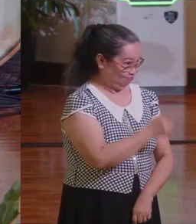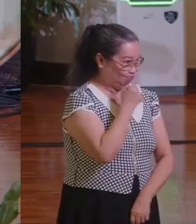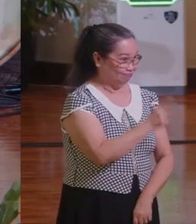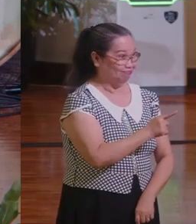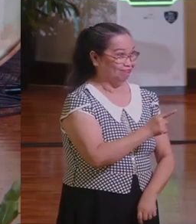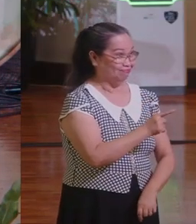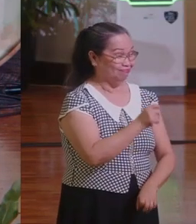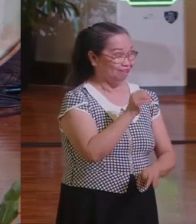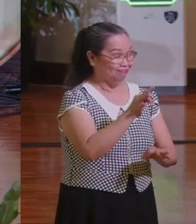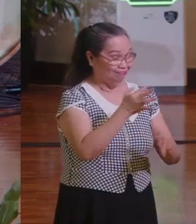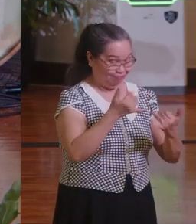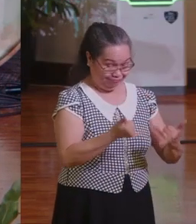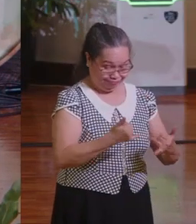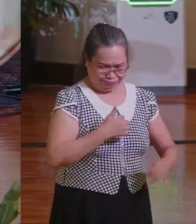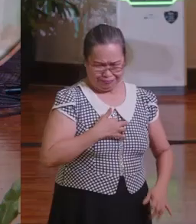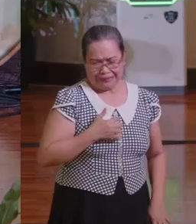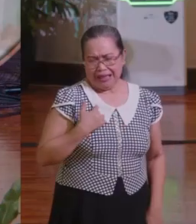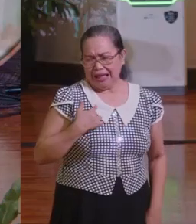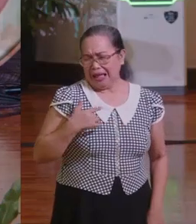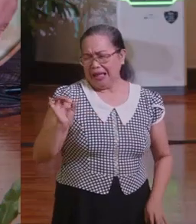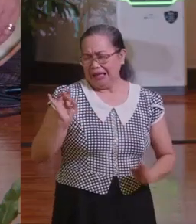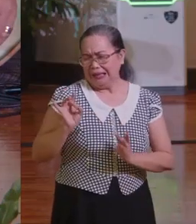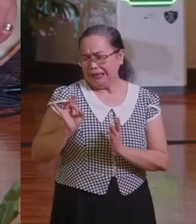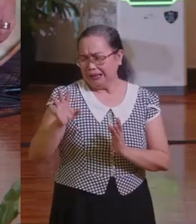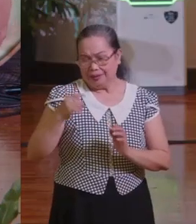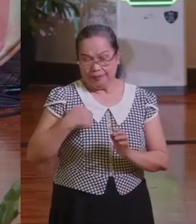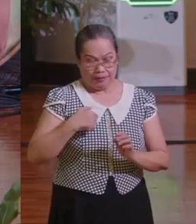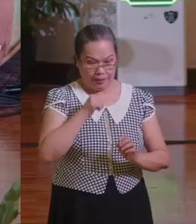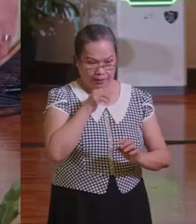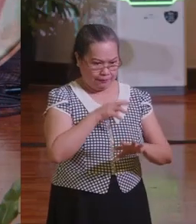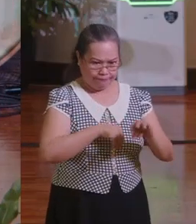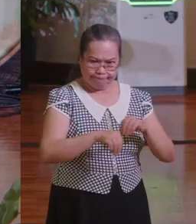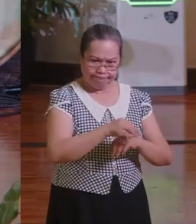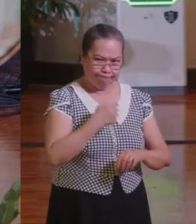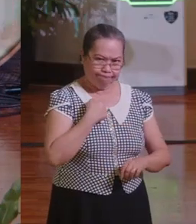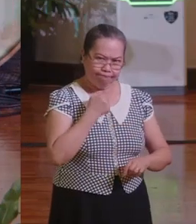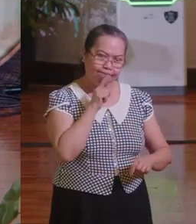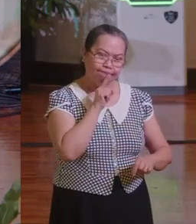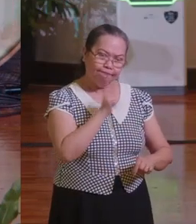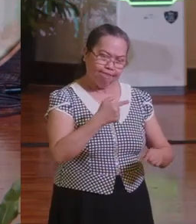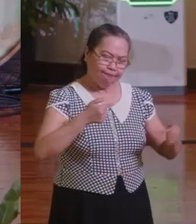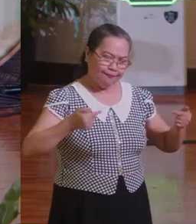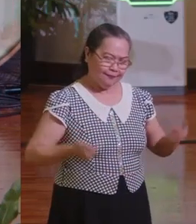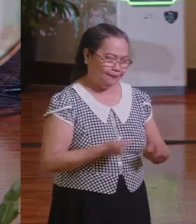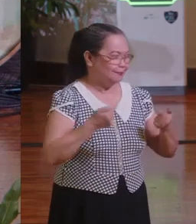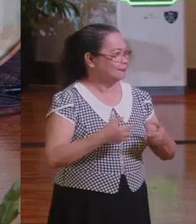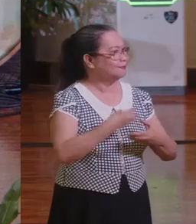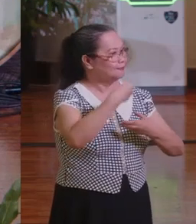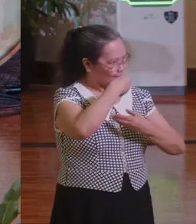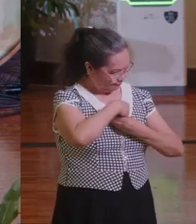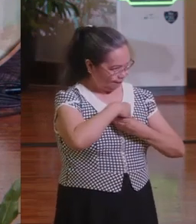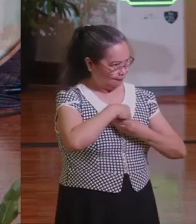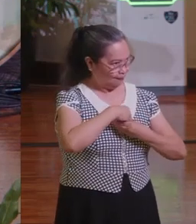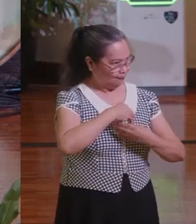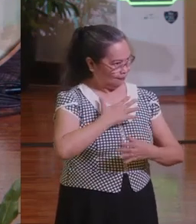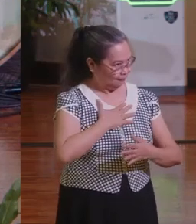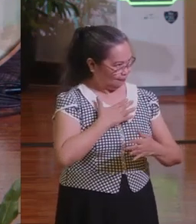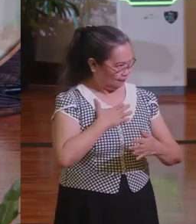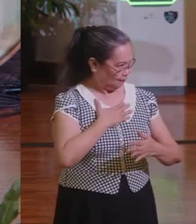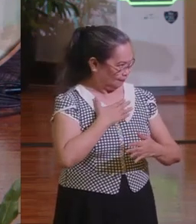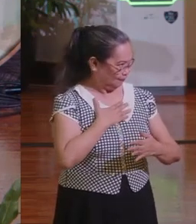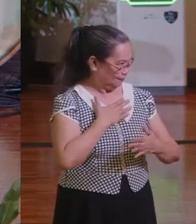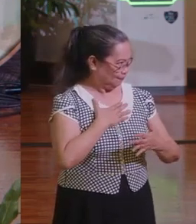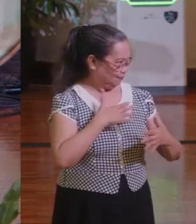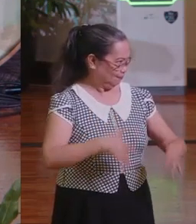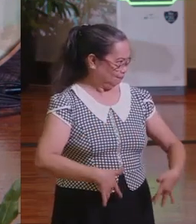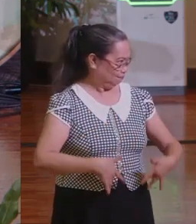Now, if I do what I do not want, it is no longer I who do it, but sin that dwells within me. Paulit-ulit